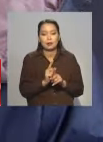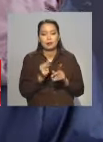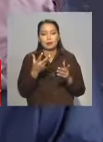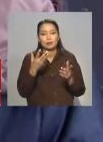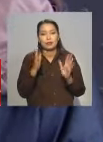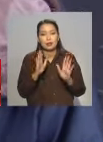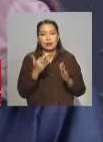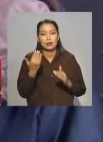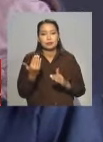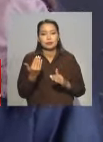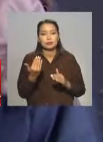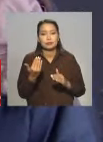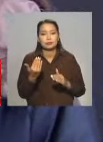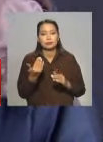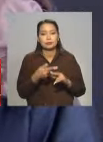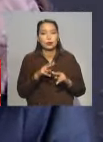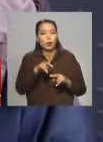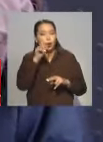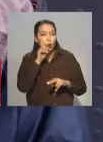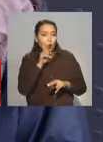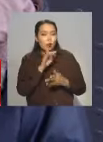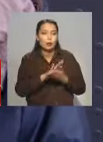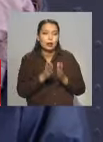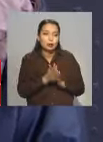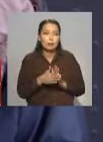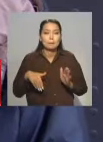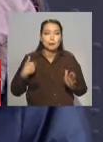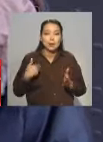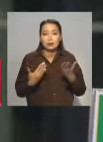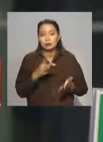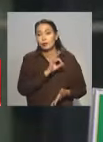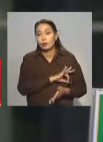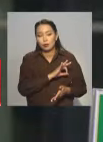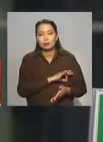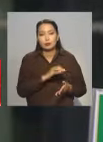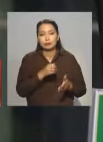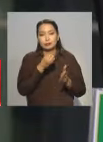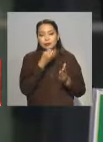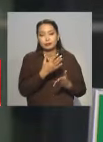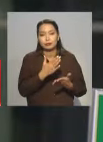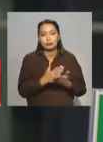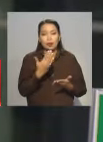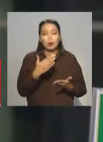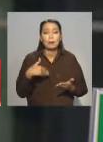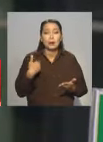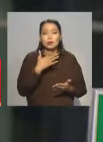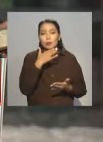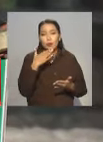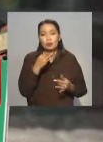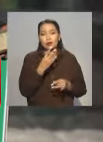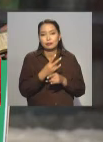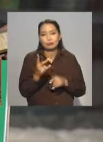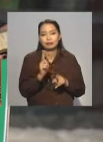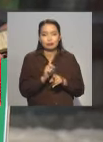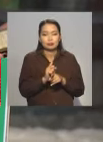оны былай қолайлы түрде пайдалы жағынан қолданса, ол жақсы. Пайдасы көп деп зиянын ысырып тастауға